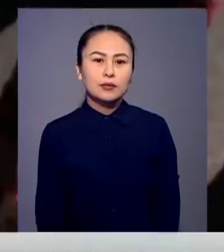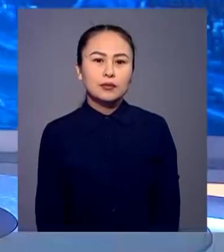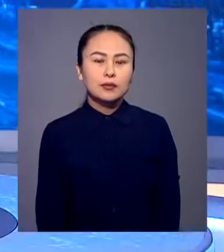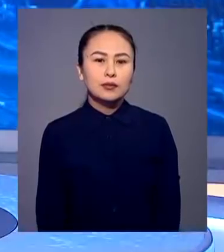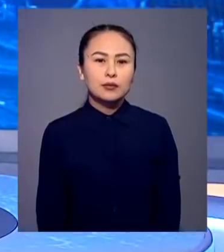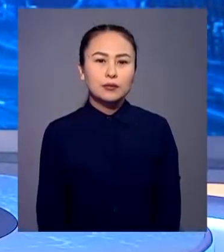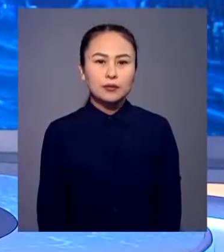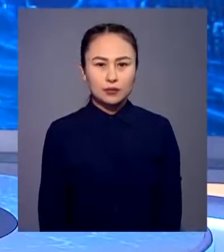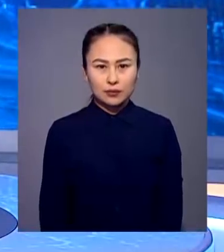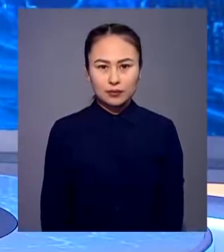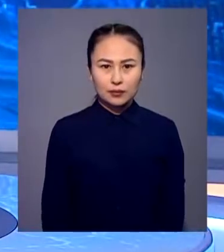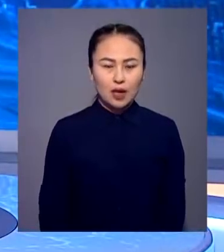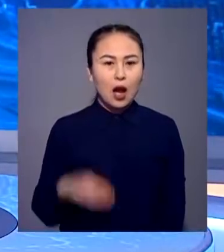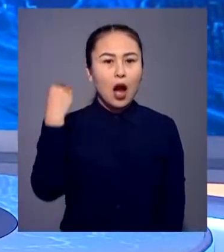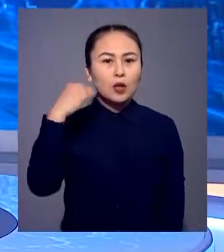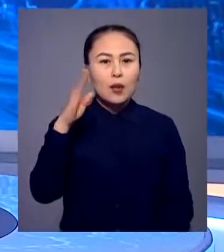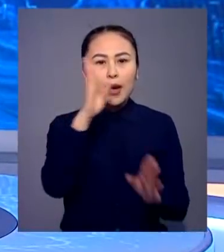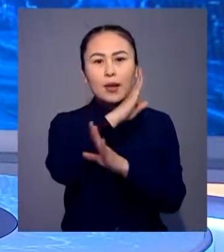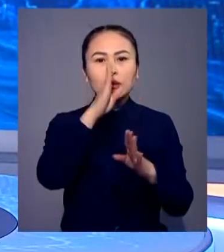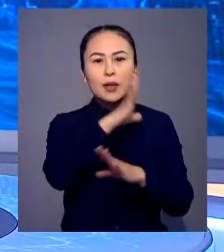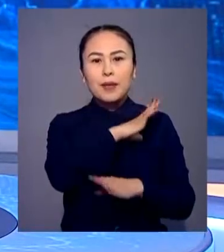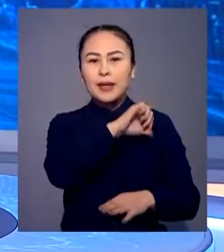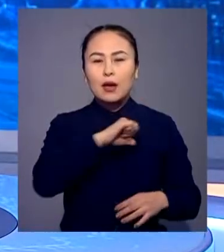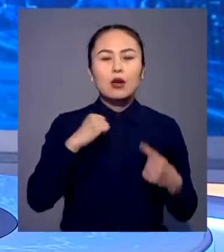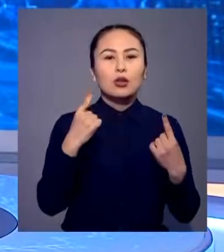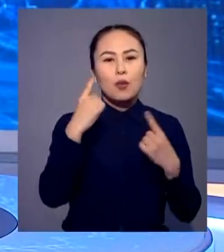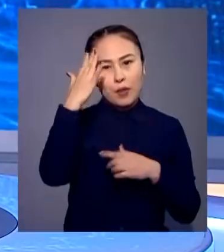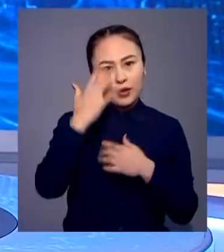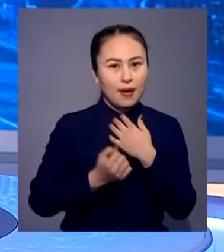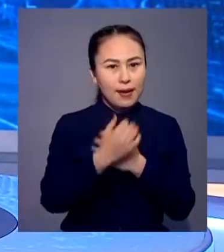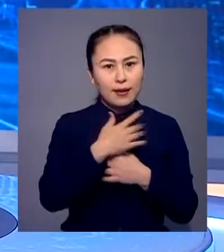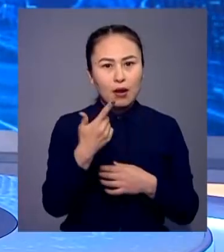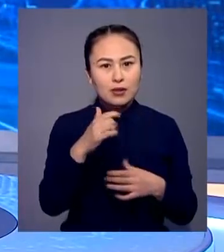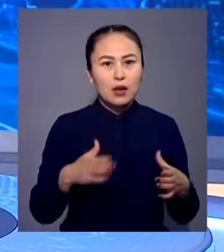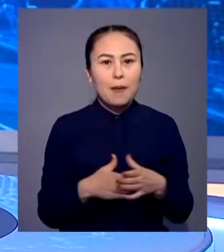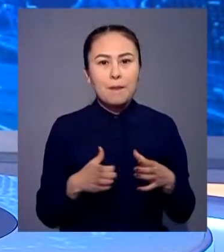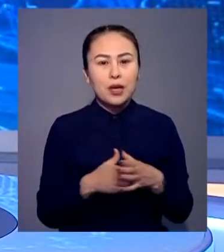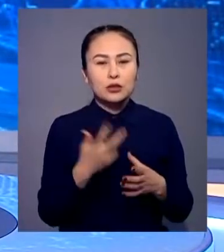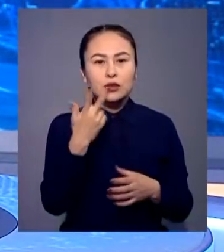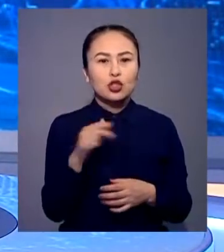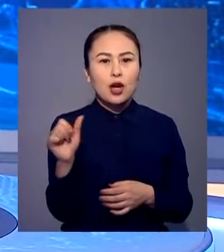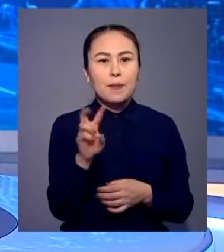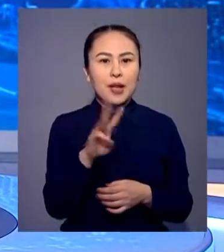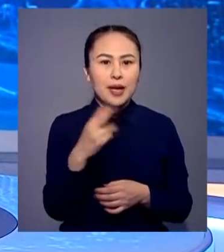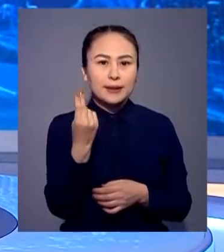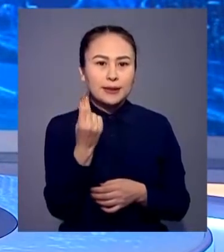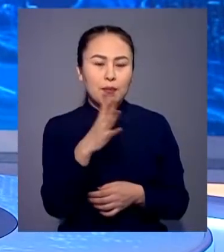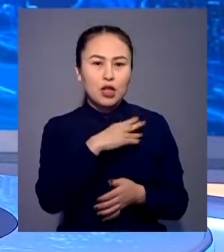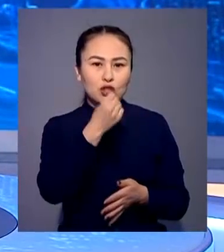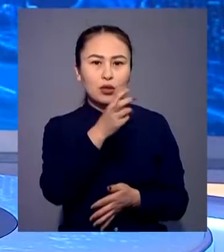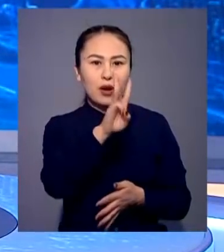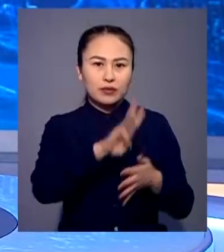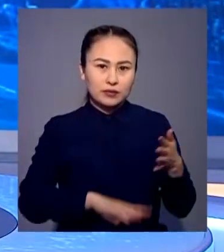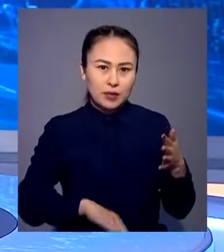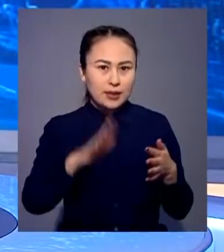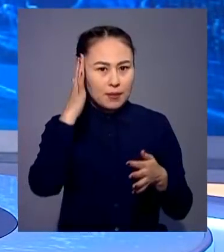Ақтөбелік экологтар өңірдегі ең ірі мұнай-газ компаниясынан 3,5 миллиард теңгеден астам айыппұл өндіріп алмақ ниетте. Себебі